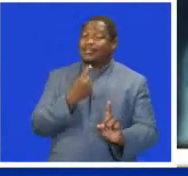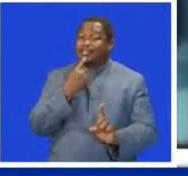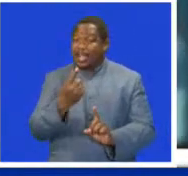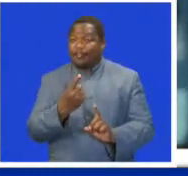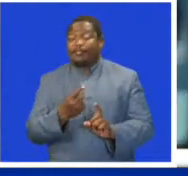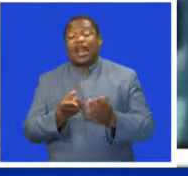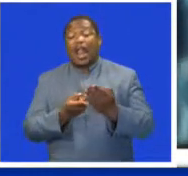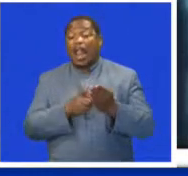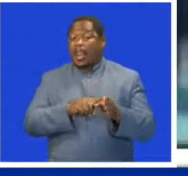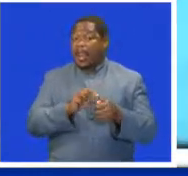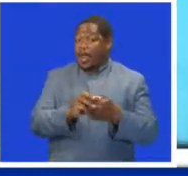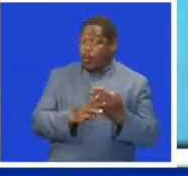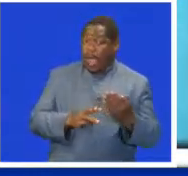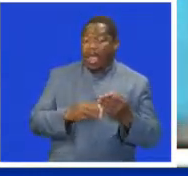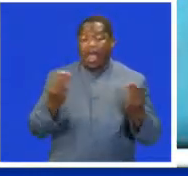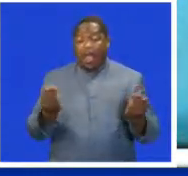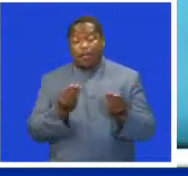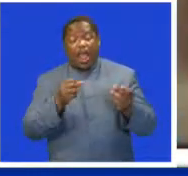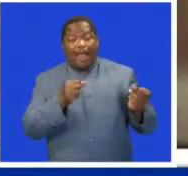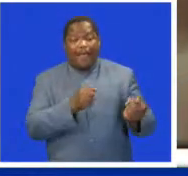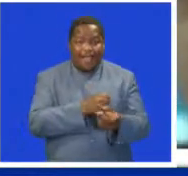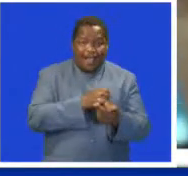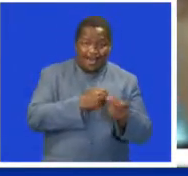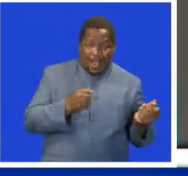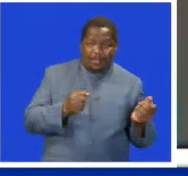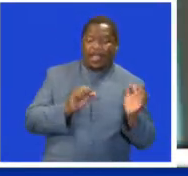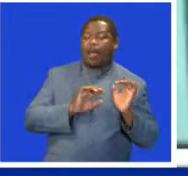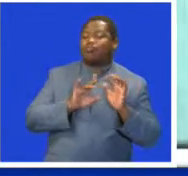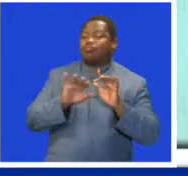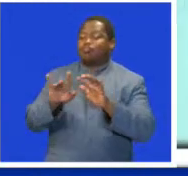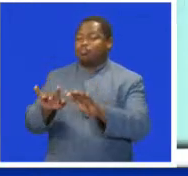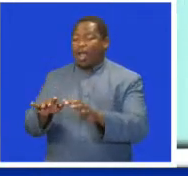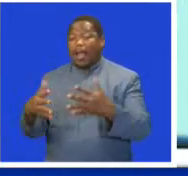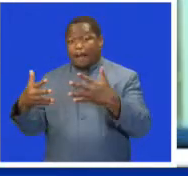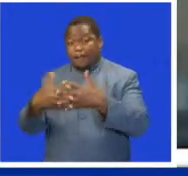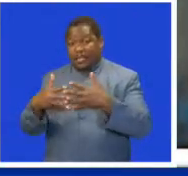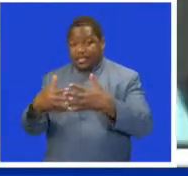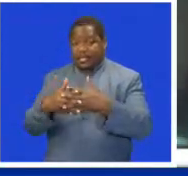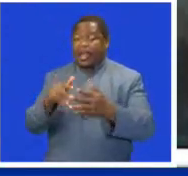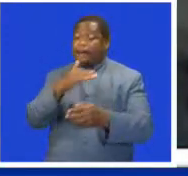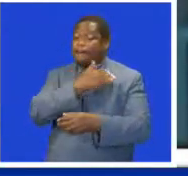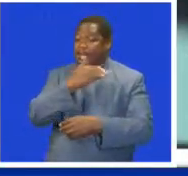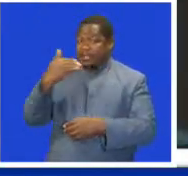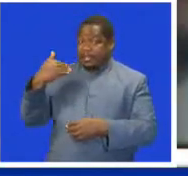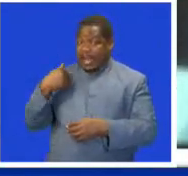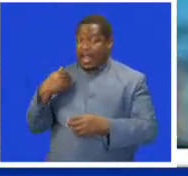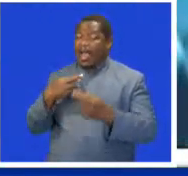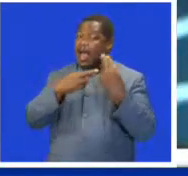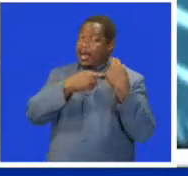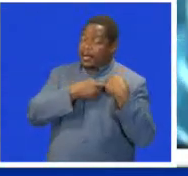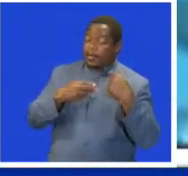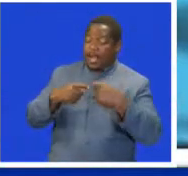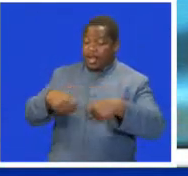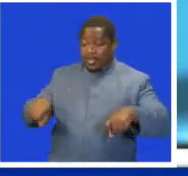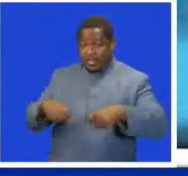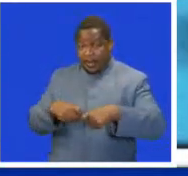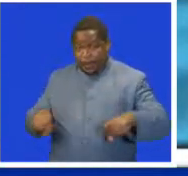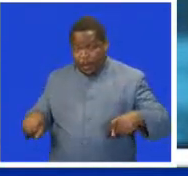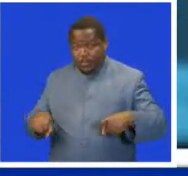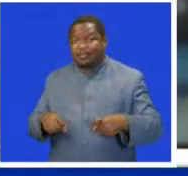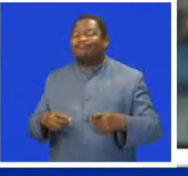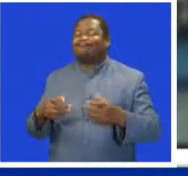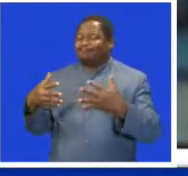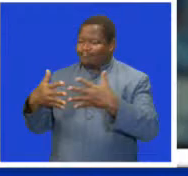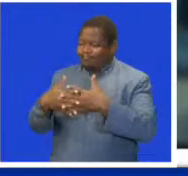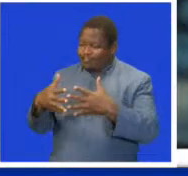evikini eliphelile bebahlangene nenvuna yetemidlalo insha nemasiko kuyocela ukuthi indzaba yekubhadalwa